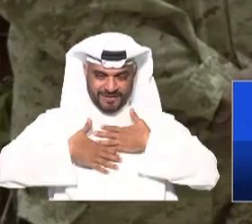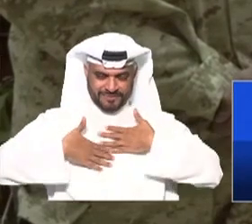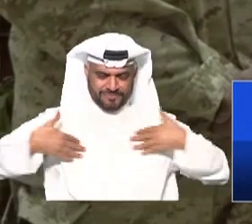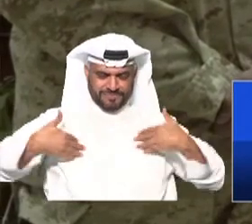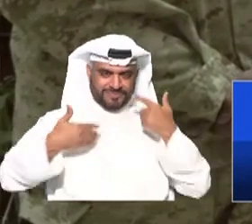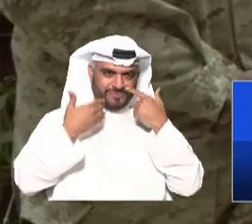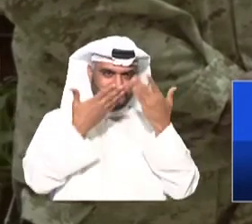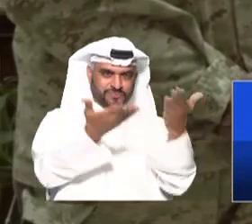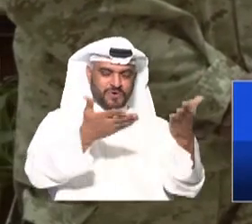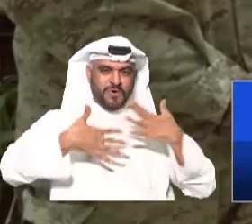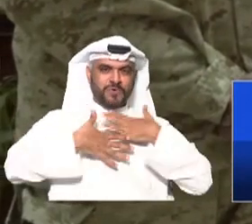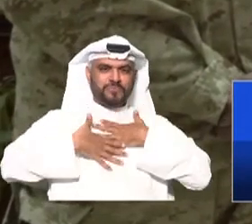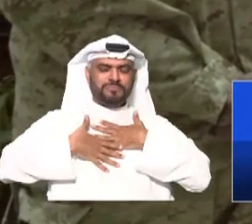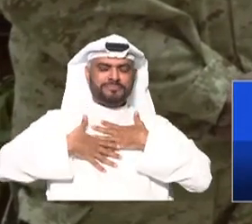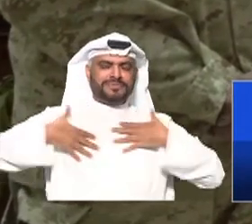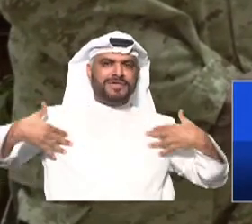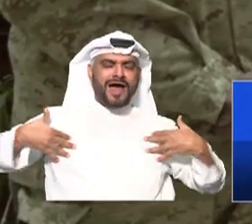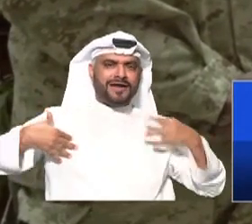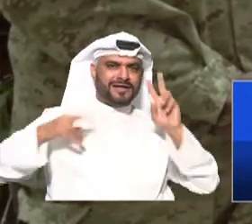سعدت